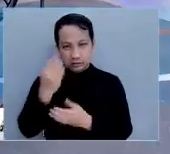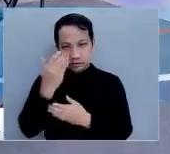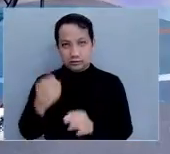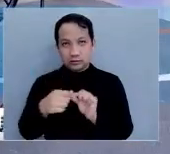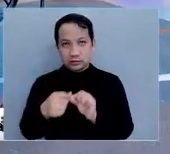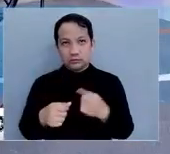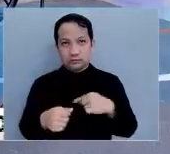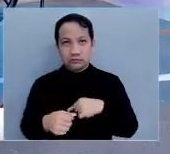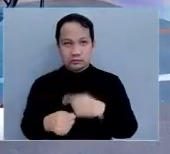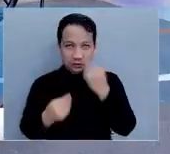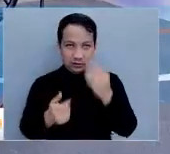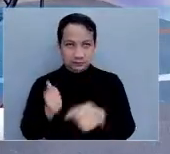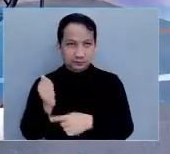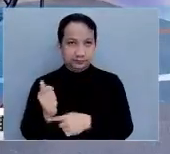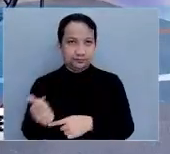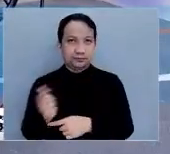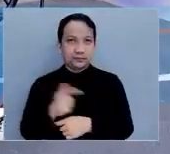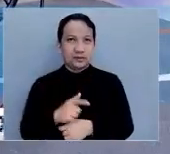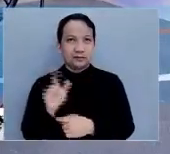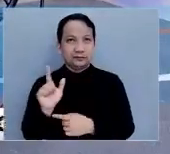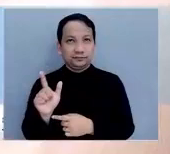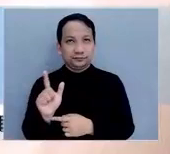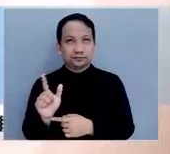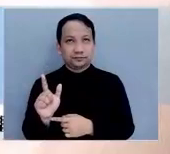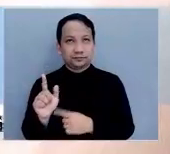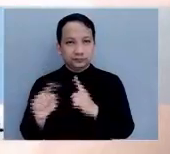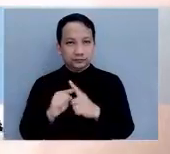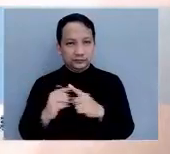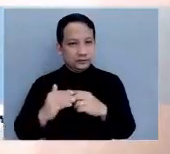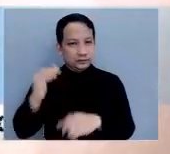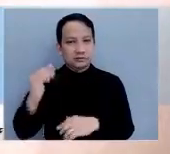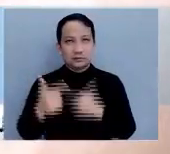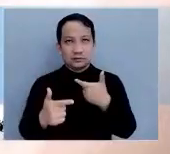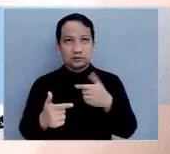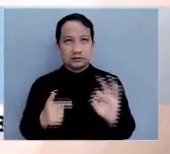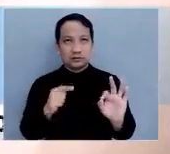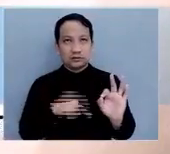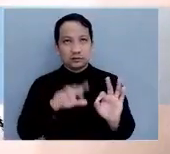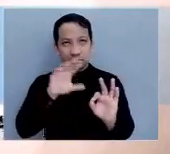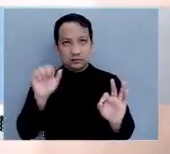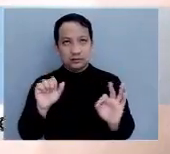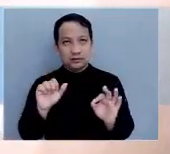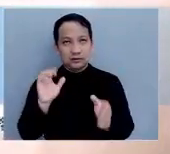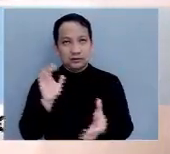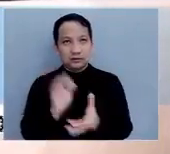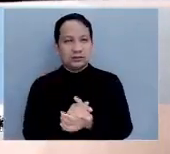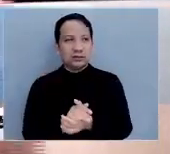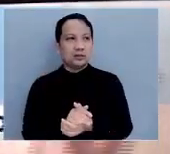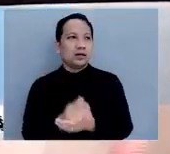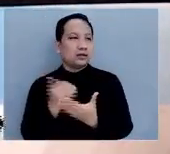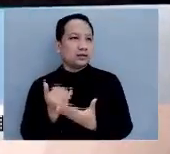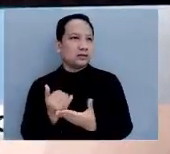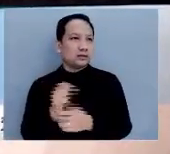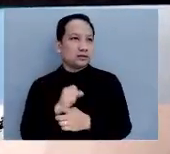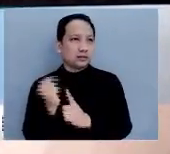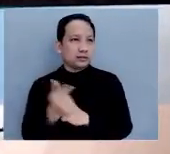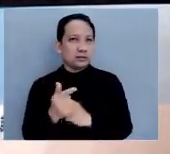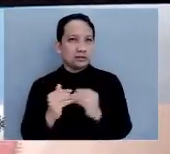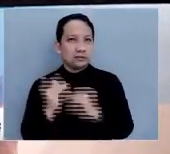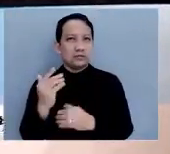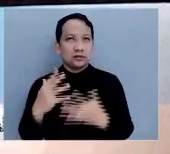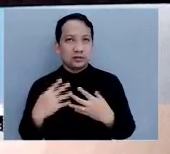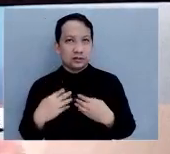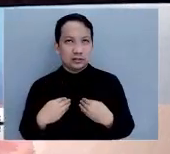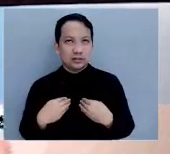eh, parang ilang taon ka na, 20 plus ka na, wala ka pa ring boyfriend, wala kang girlfriend, wala ka pang asawa. Ngayon, yung society is more